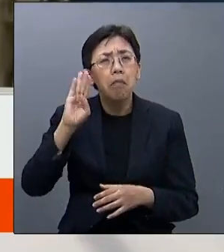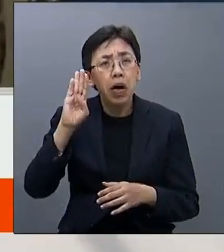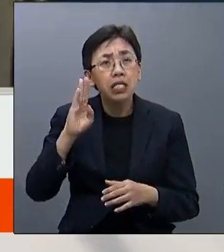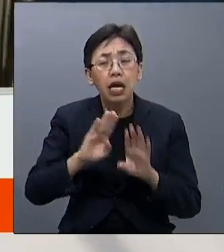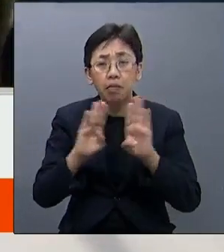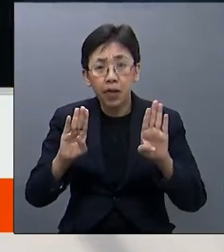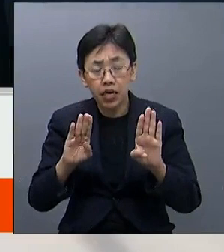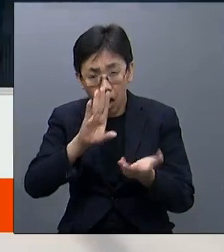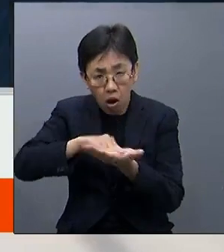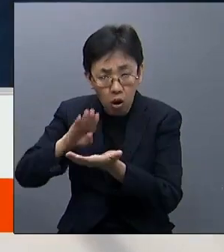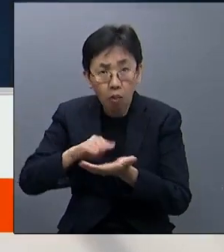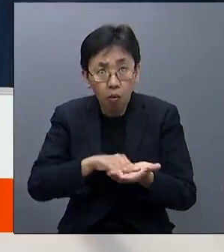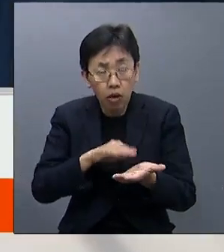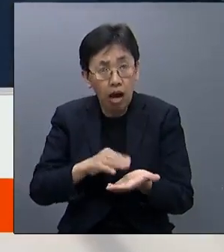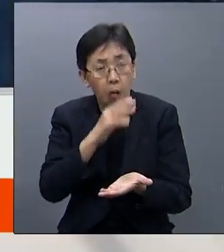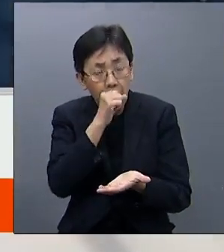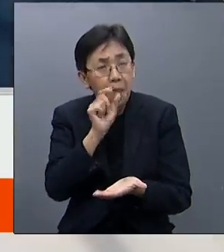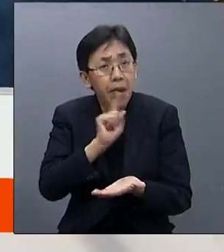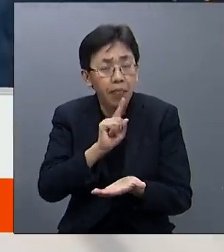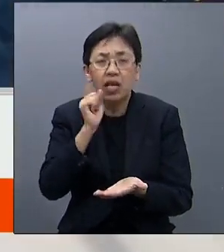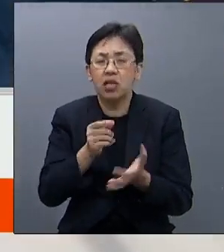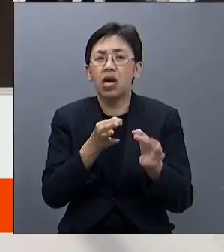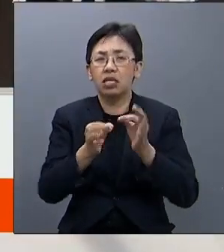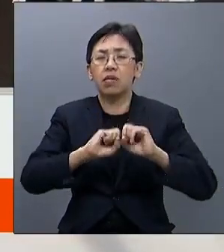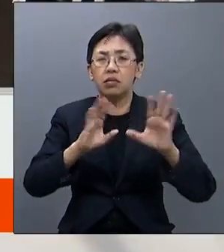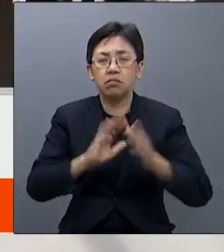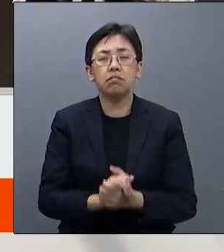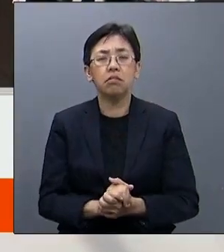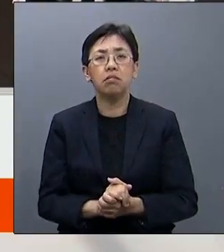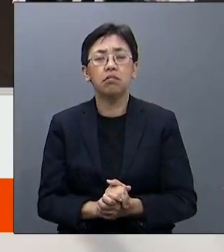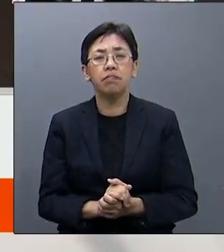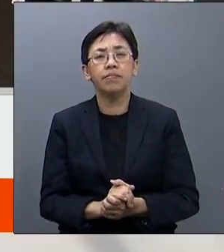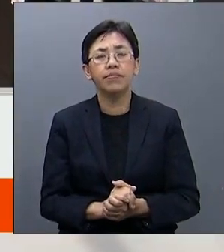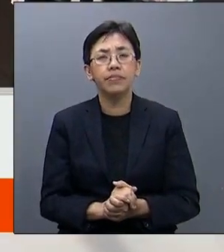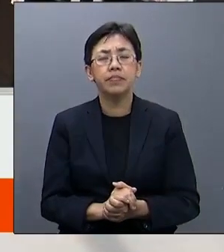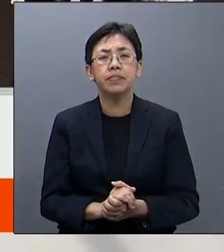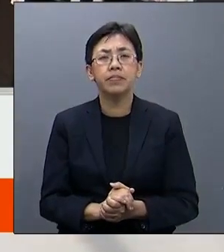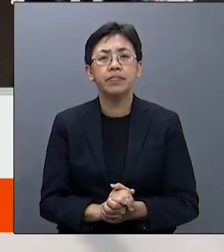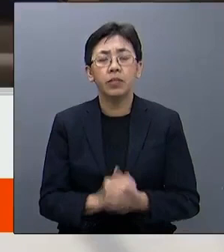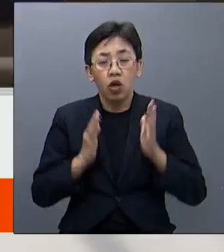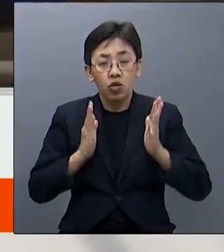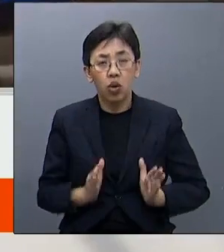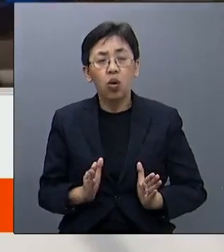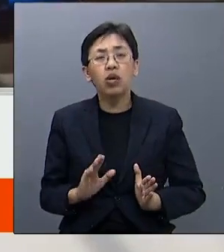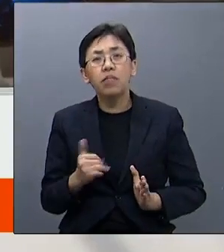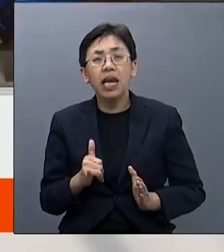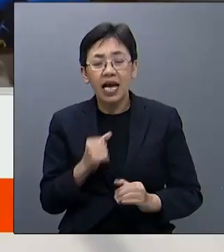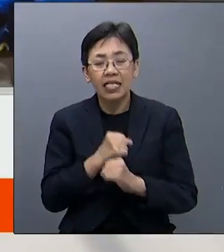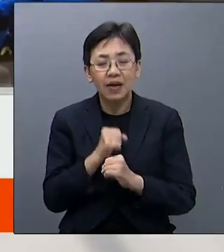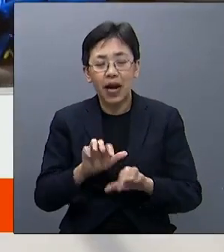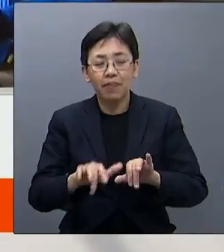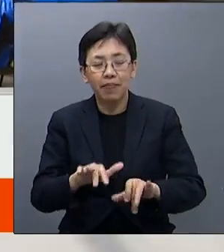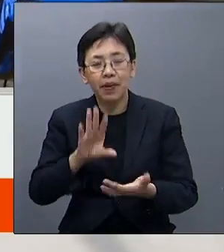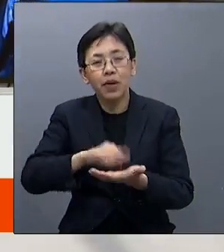การดูแลข้อมูลพี่น้องประชาชนอย่างไรนะครับนอกเหนือจากตัวคนที่อาจจะ ทำหน้าที่เกี่ยวข้องโดยตรงอยู่